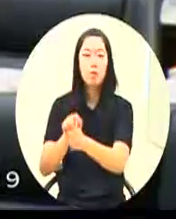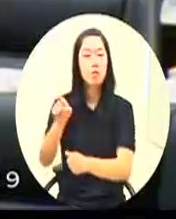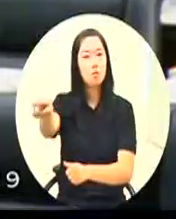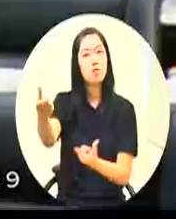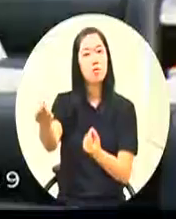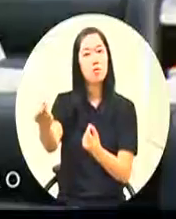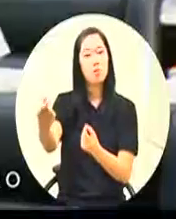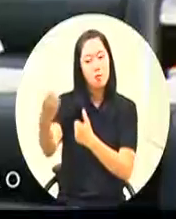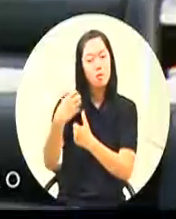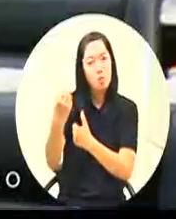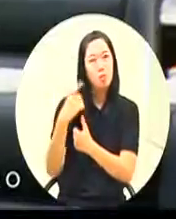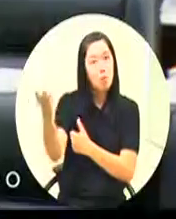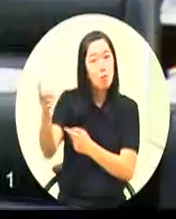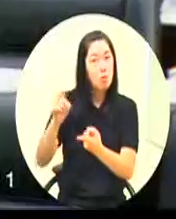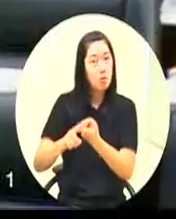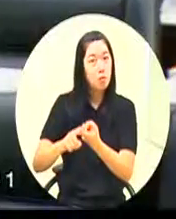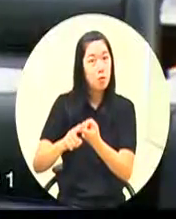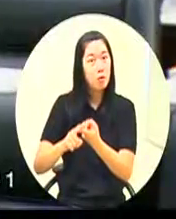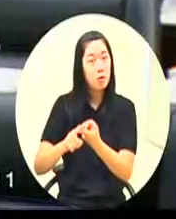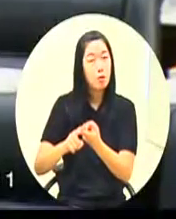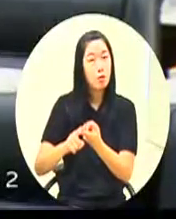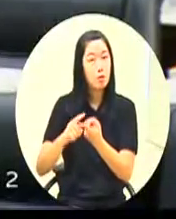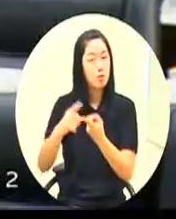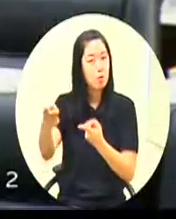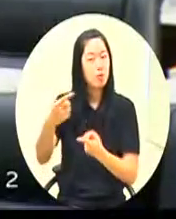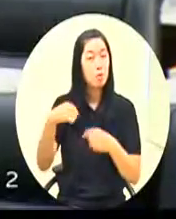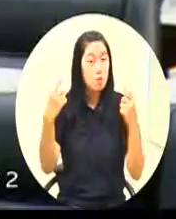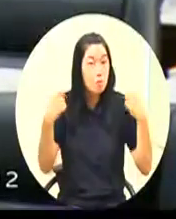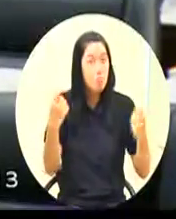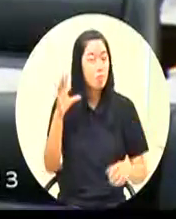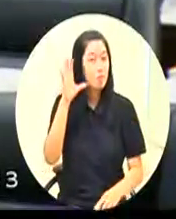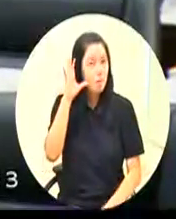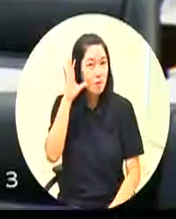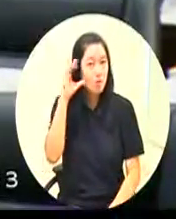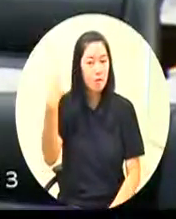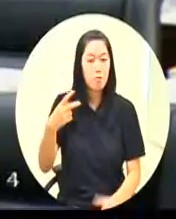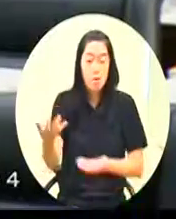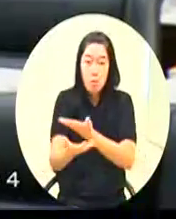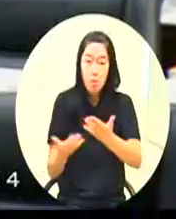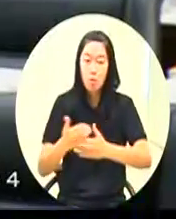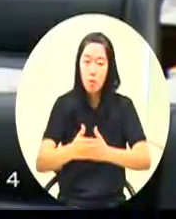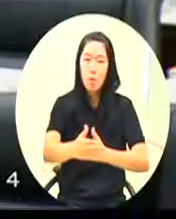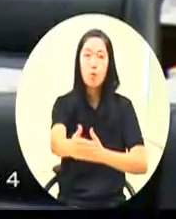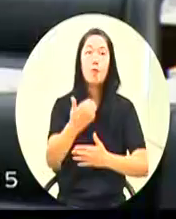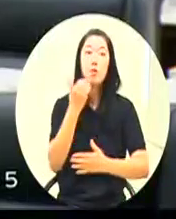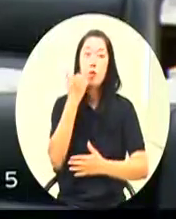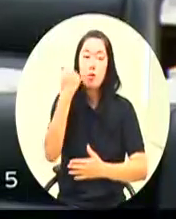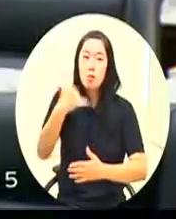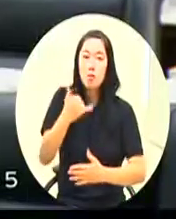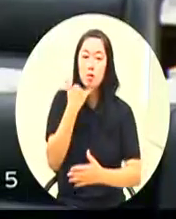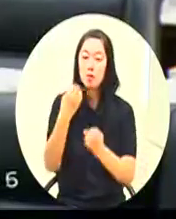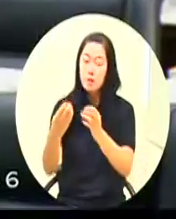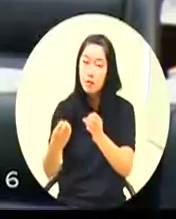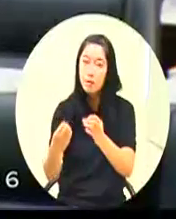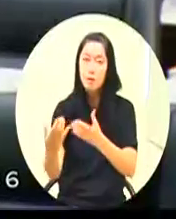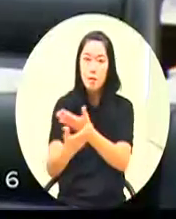对不应该做，我们多去听嘛。啊，听完如果在讲在沟通过程里面有一些能够协调